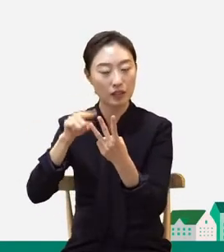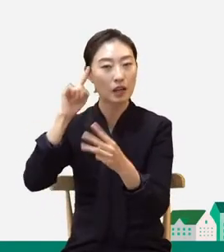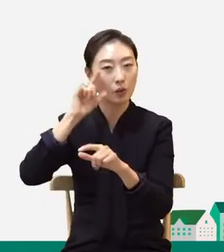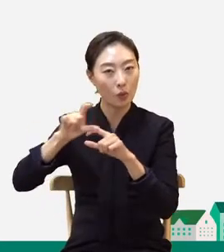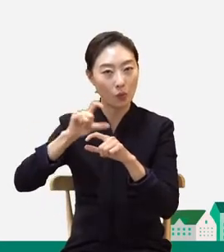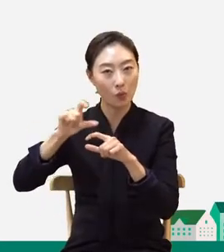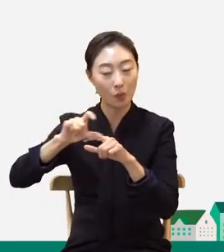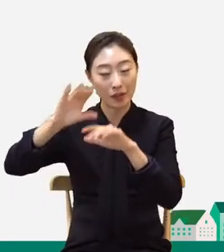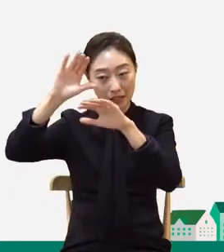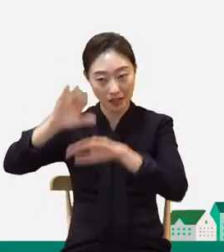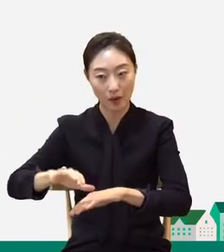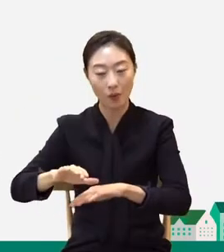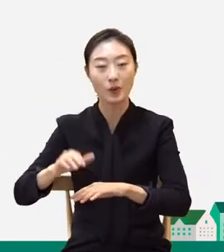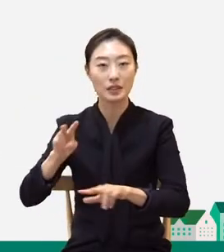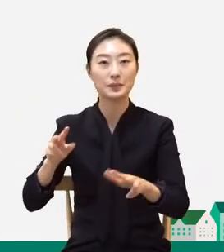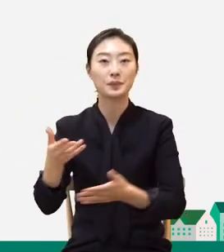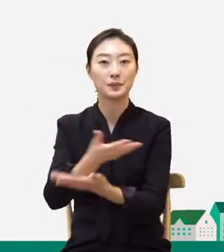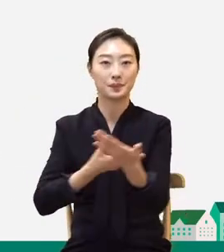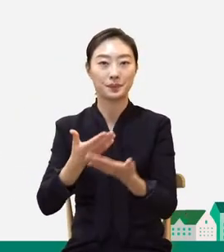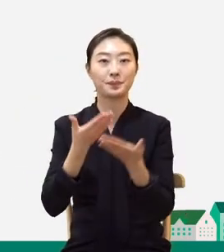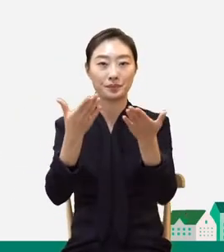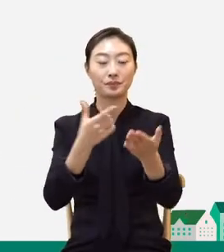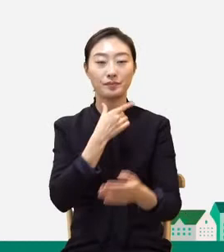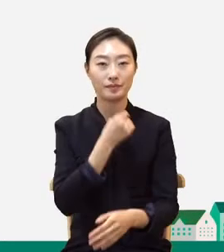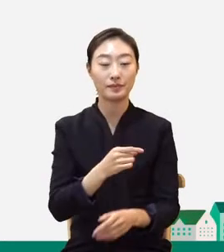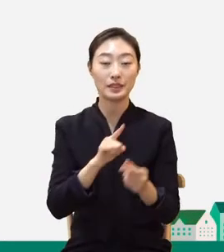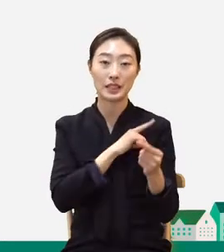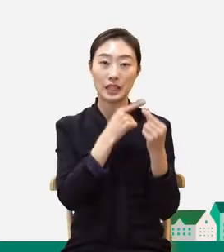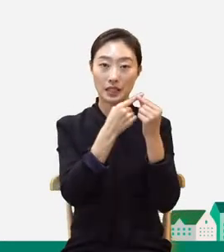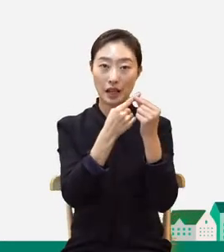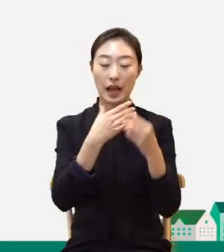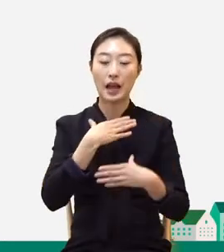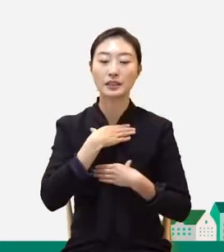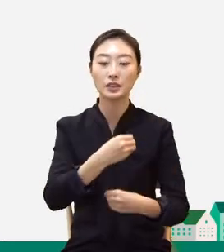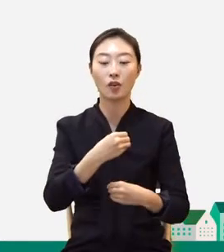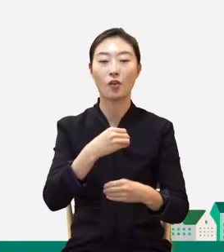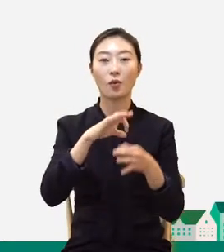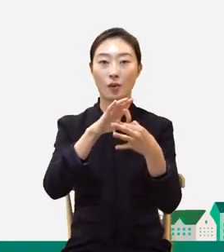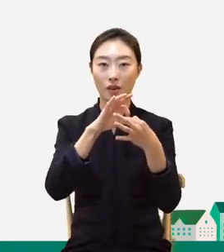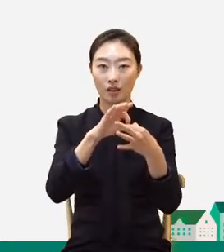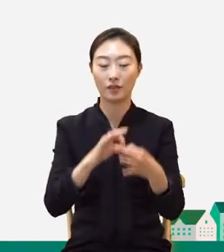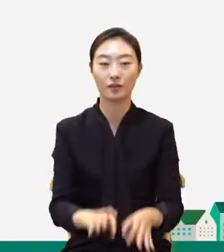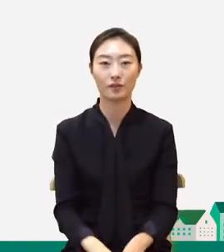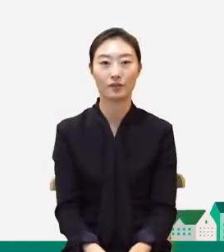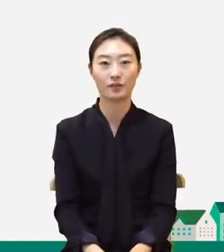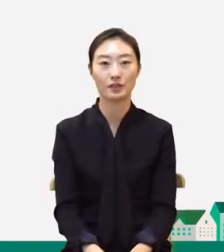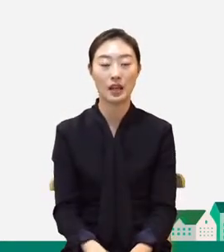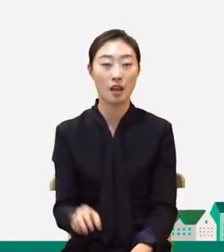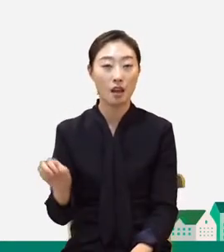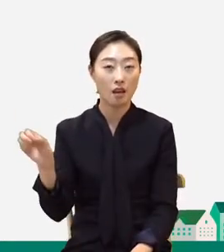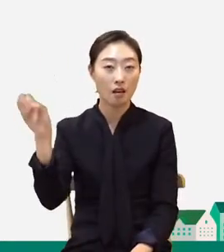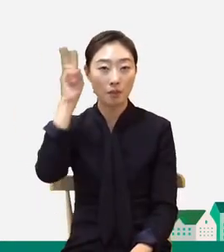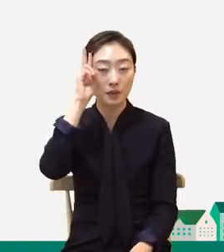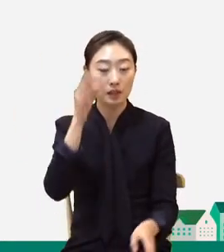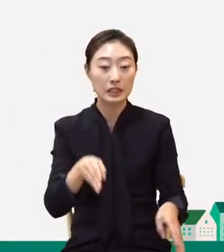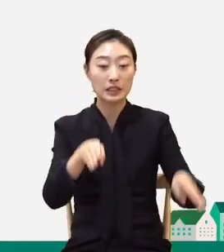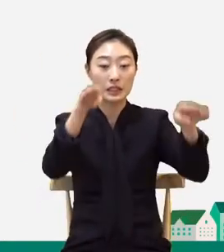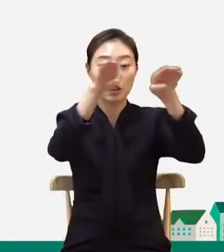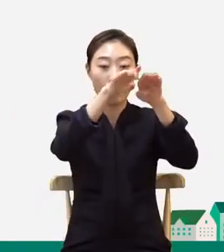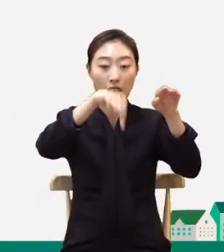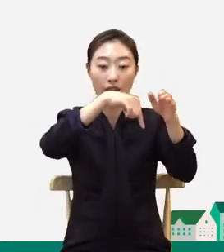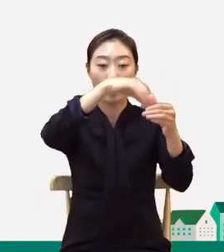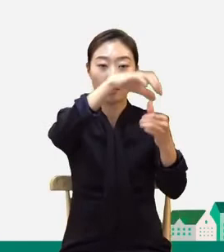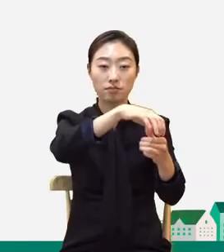부분들을 중심으로 공유를 좀 드리겠습니다. 첫 번째, 안정감과 관련돼서는 이제 갑작스런 시설과 또